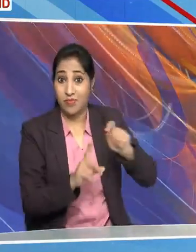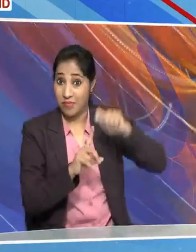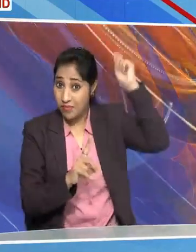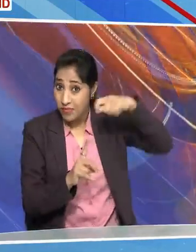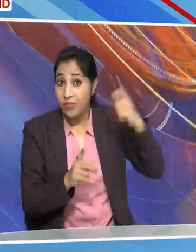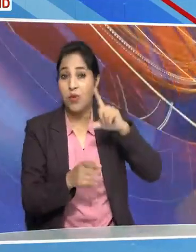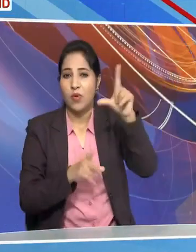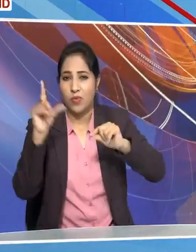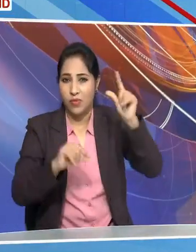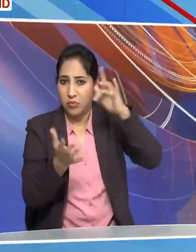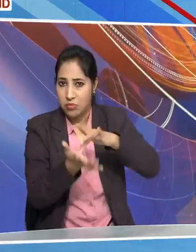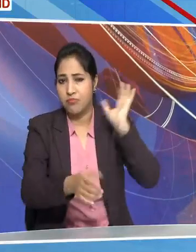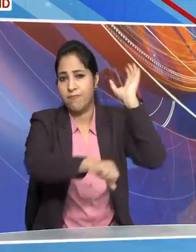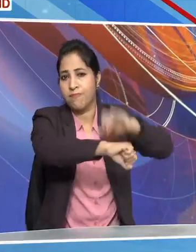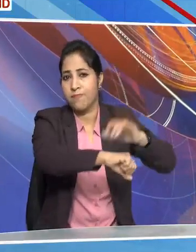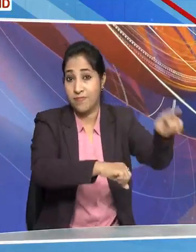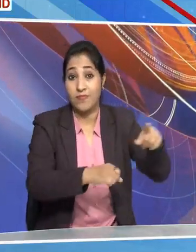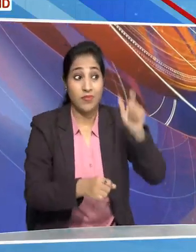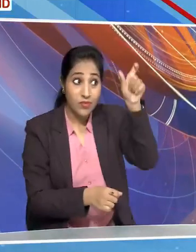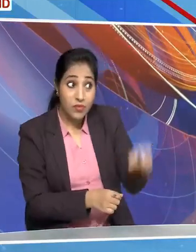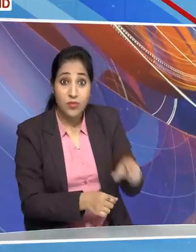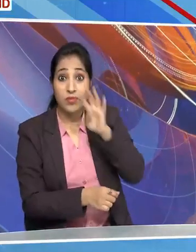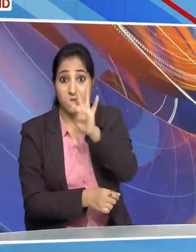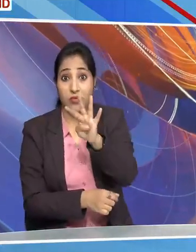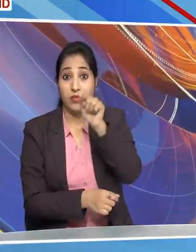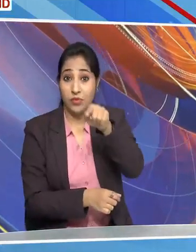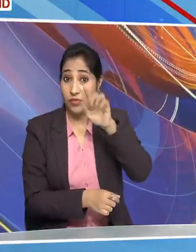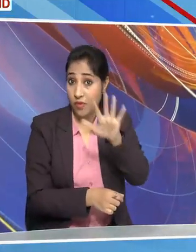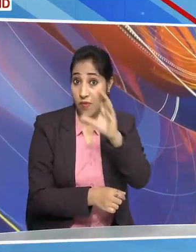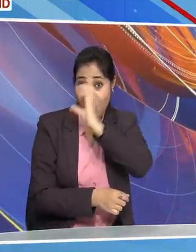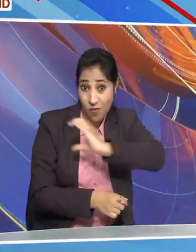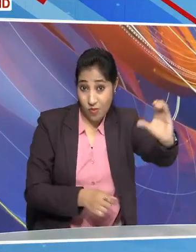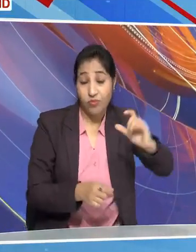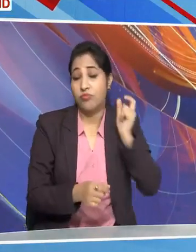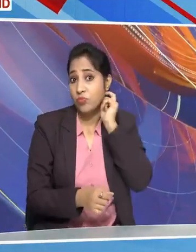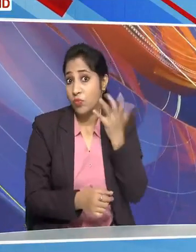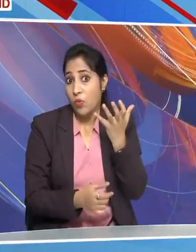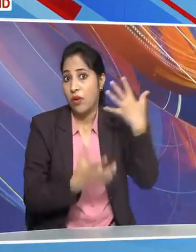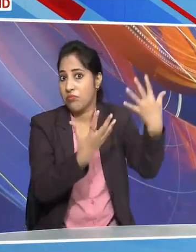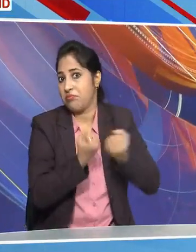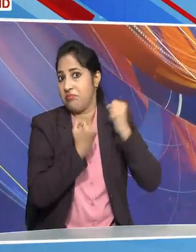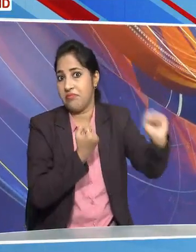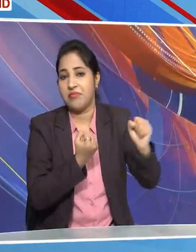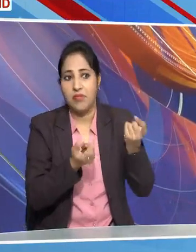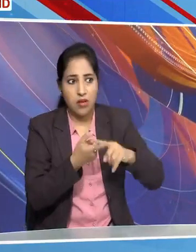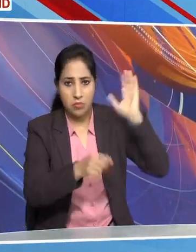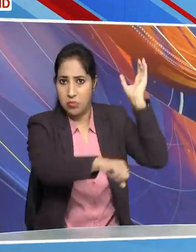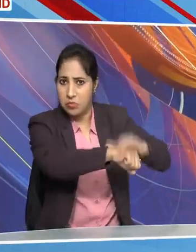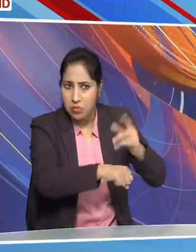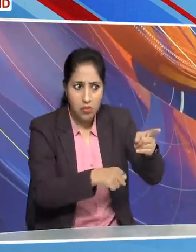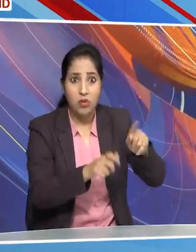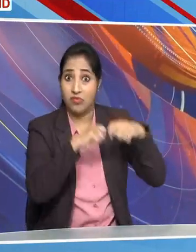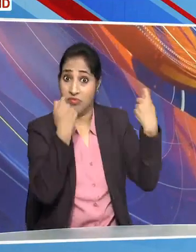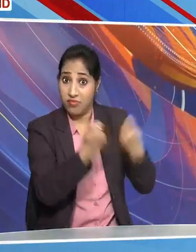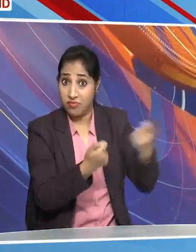से गिरफ्तार किया है। आरोपी के पास से 4.5 करोड़ का सोना बरामद किया गया। आरोपी की गिरफ्तारी से पता चला कि उनके टीम